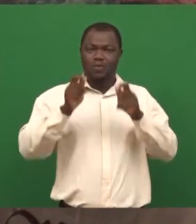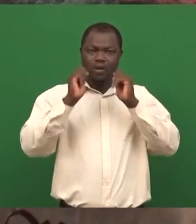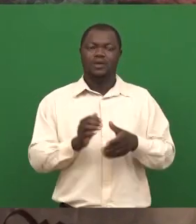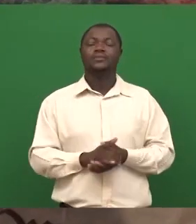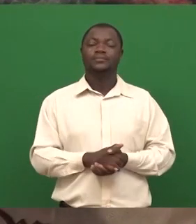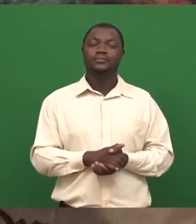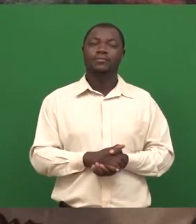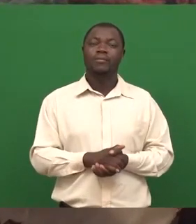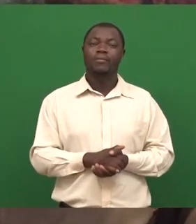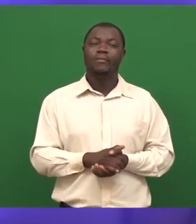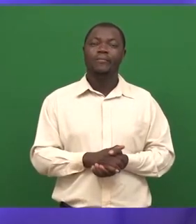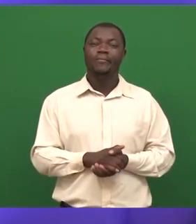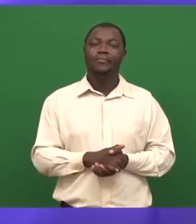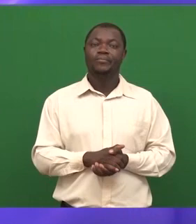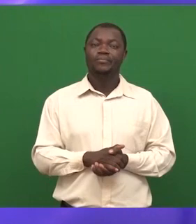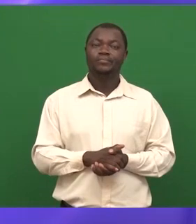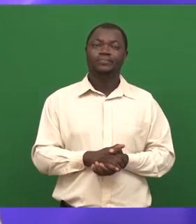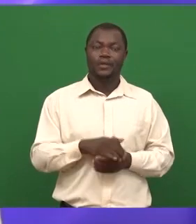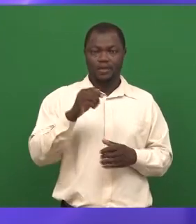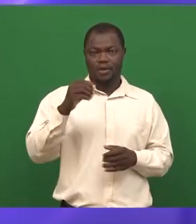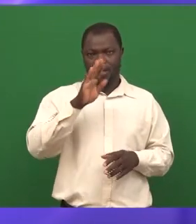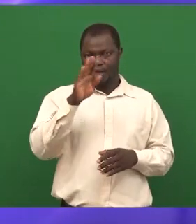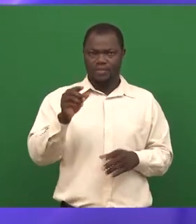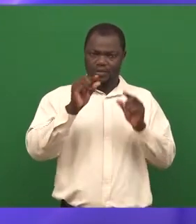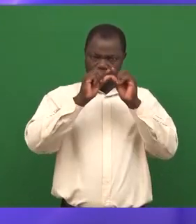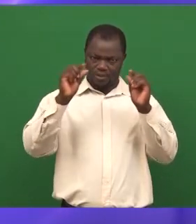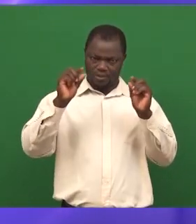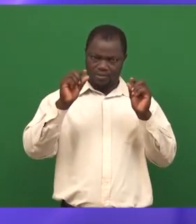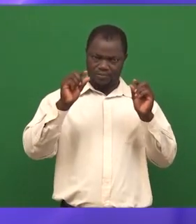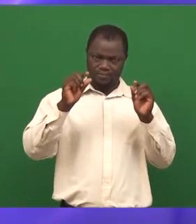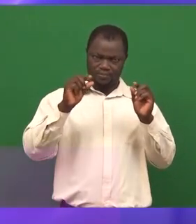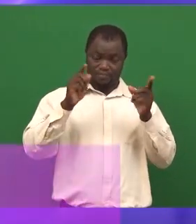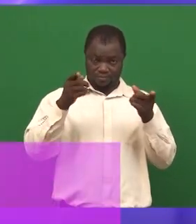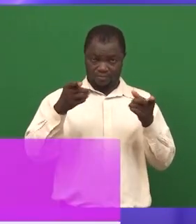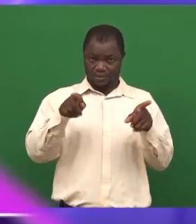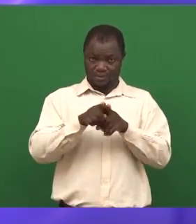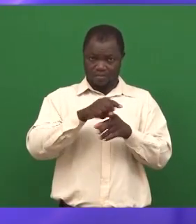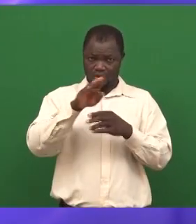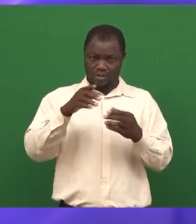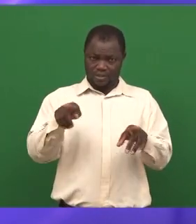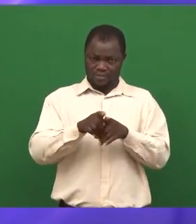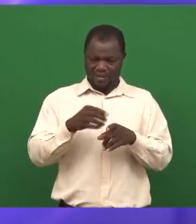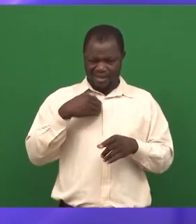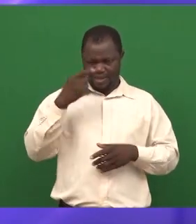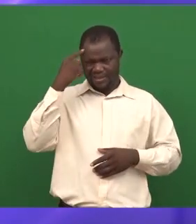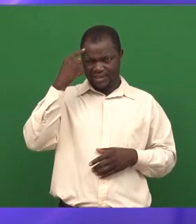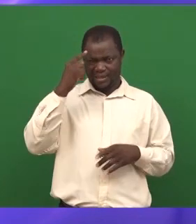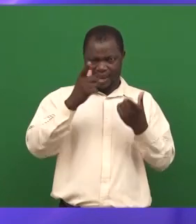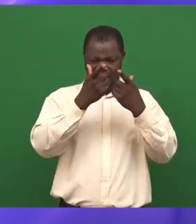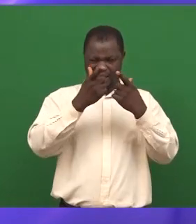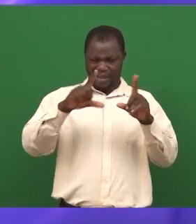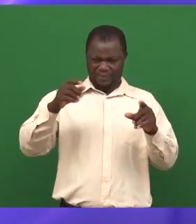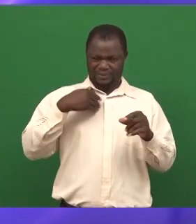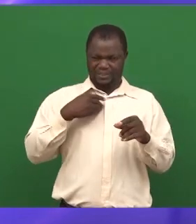yakwamuri ndozodai. Dongoramba mashoko anobuda anditi kuti rumu rwedu rwakadzikira,